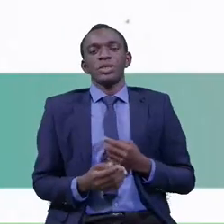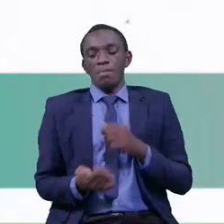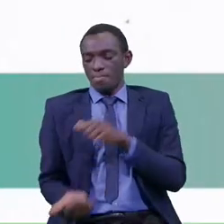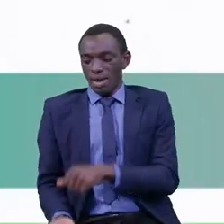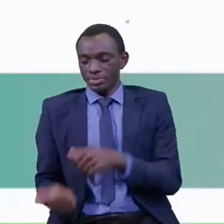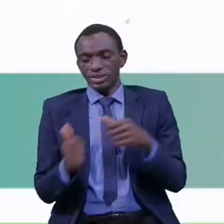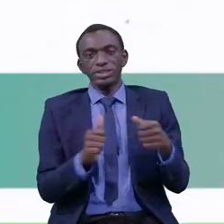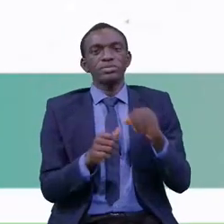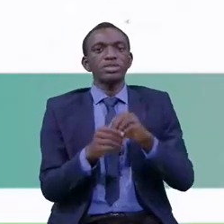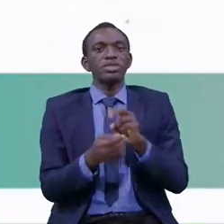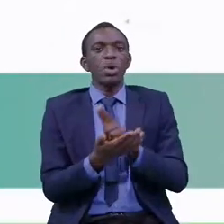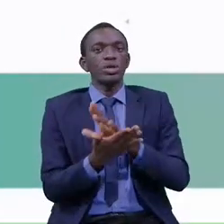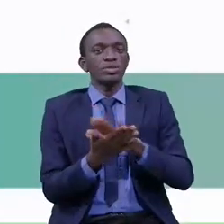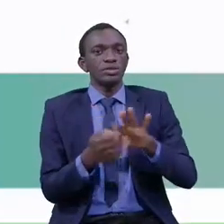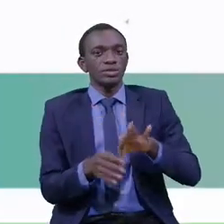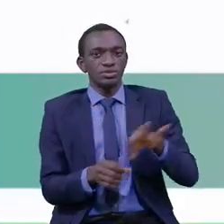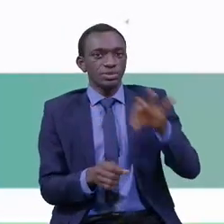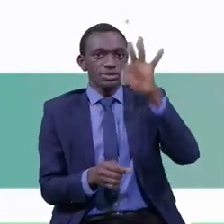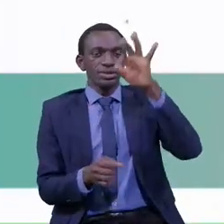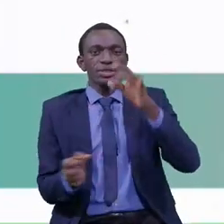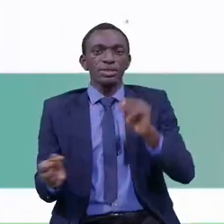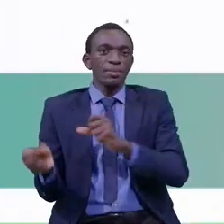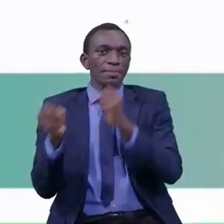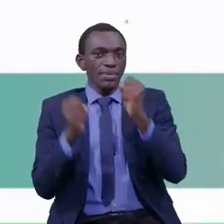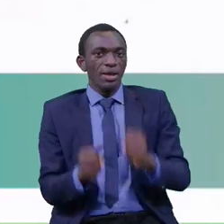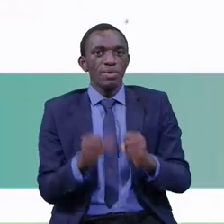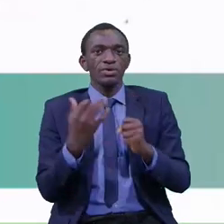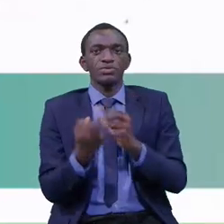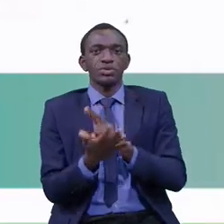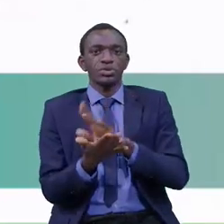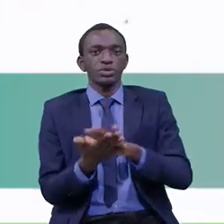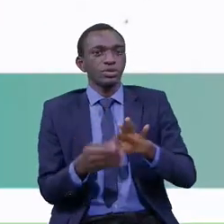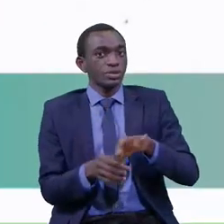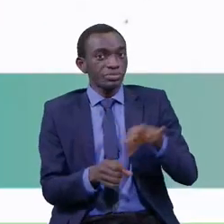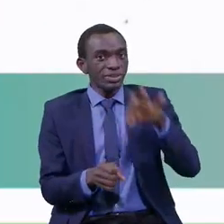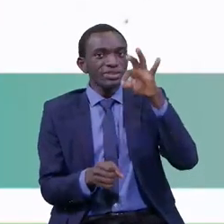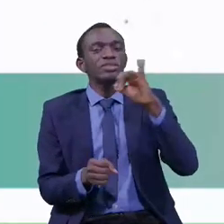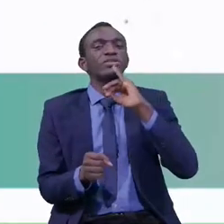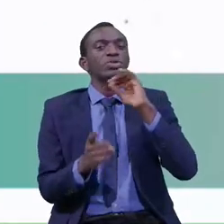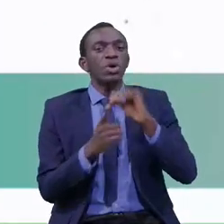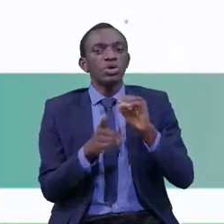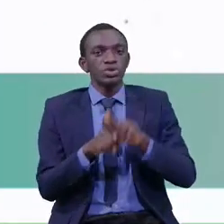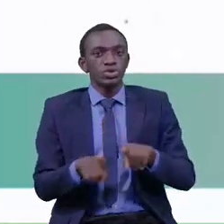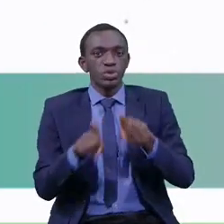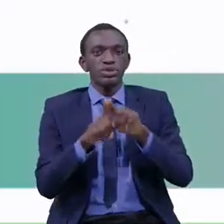Saint-Esprit. La puissance du Saint-Esprit, c'est un don qu'il nous fait.